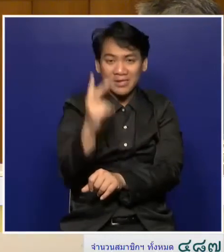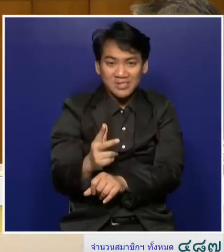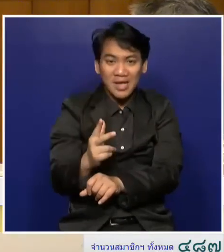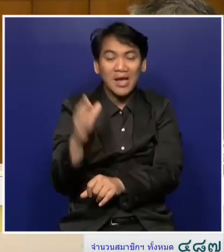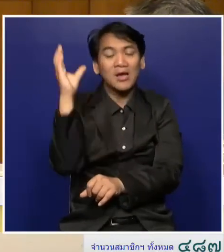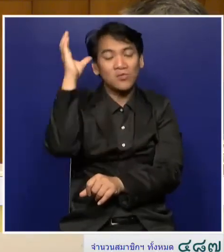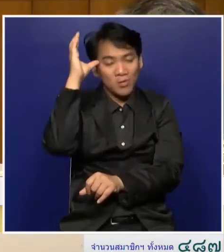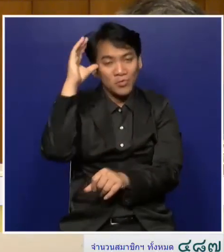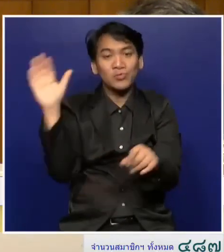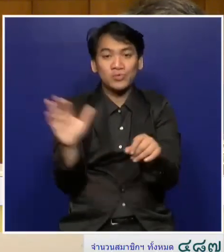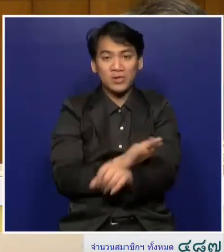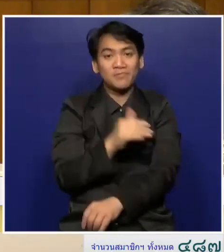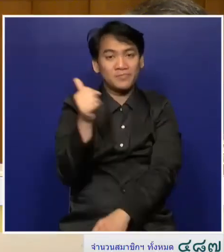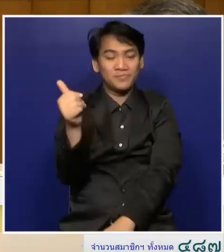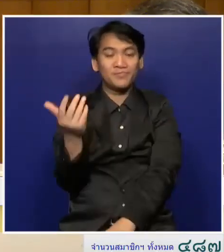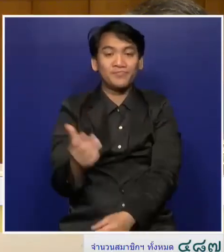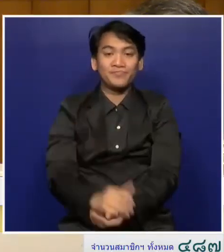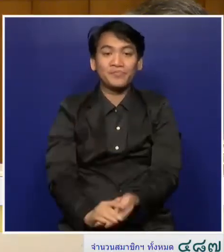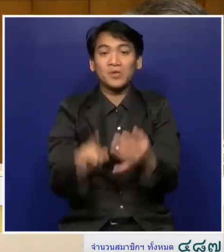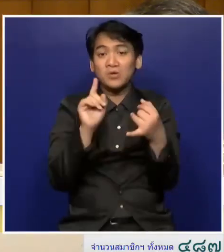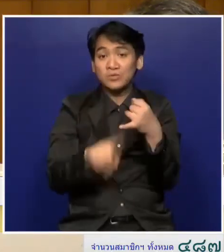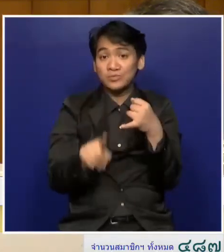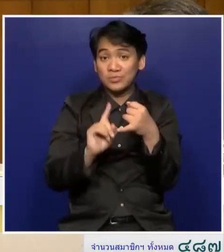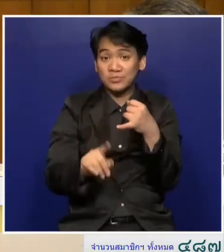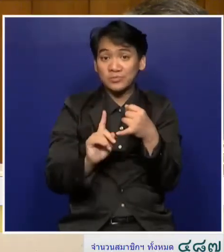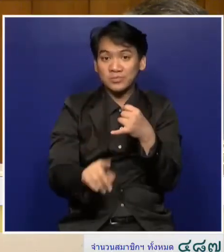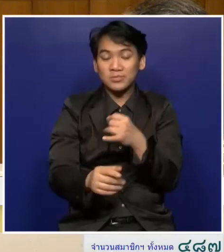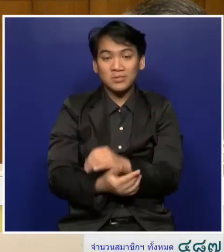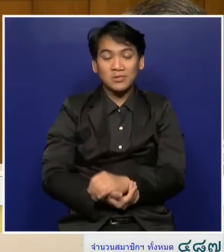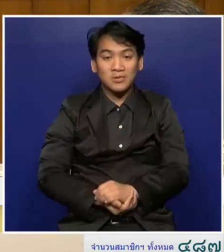แล้วก็ข้อสุท้ายนะครับก็คือเรื่องการเตรยการ